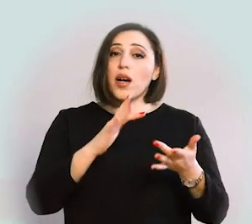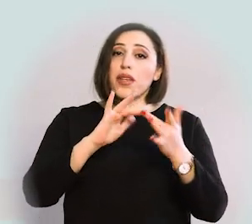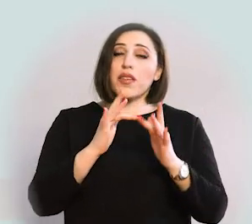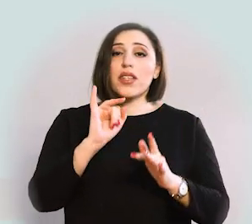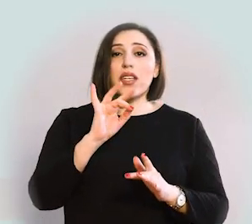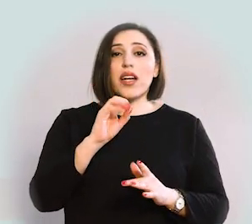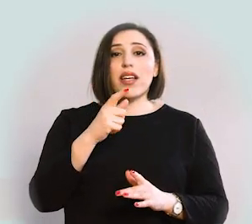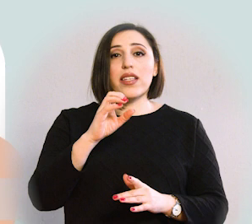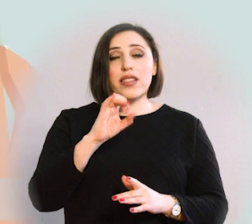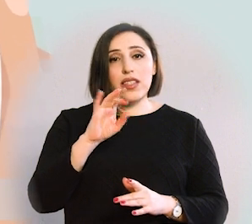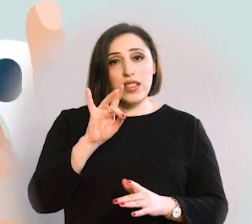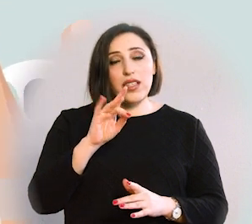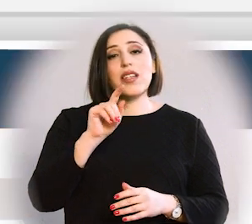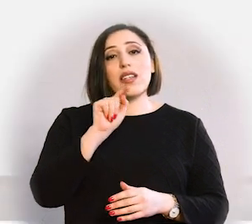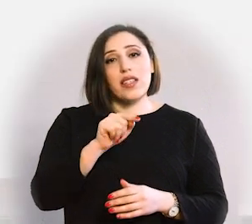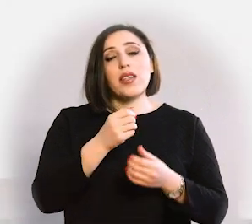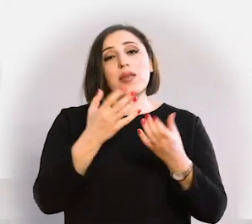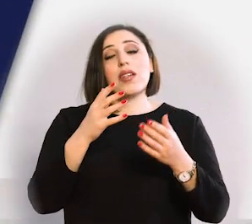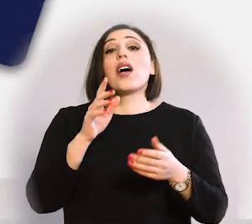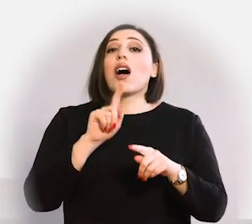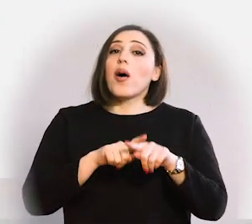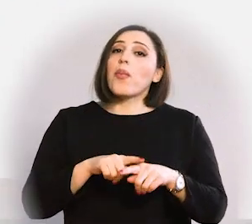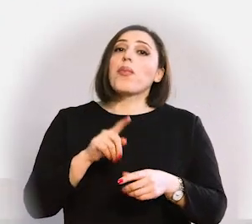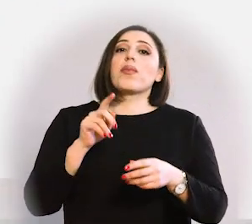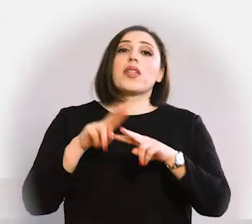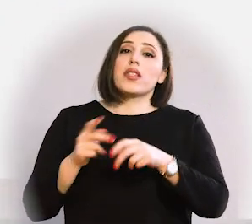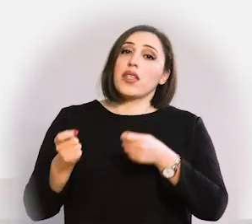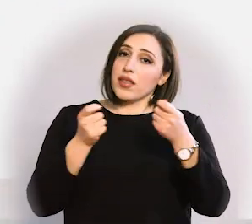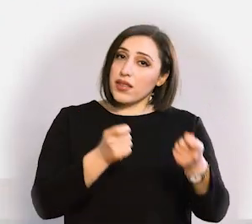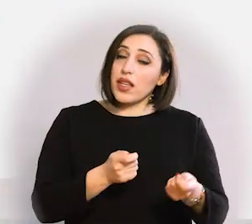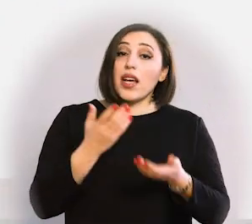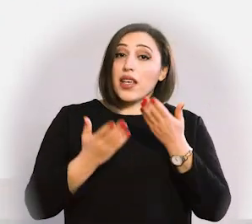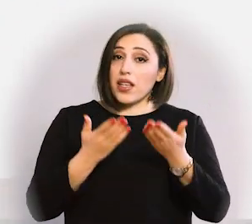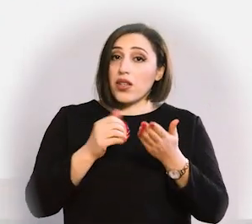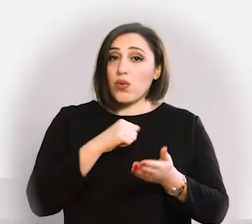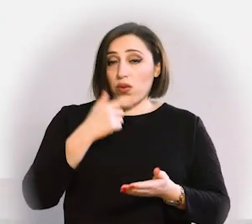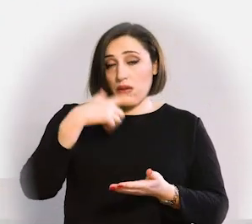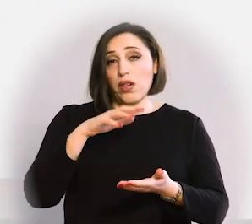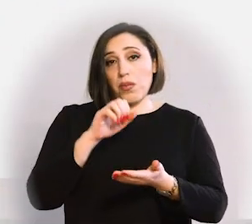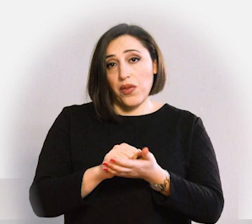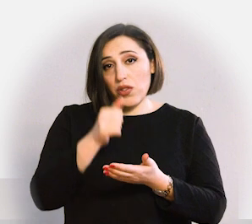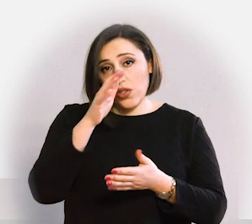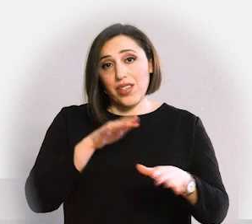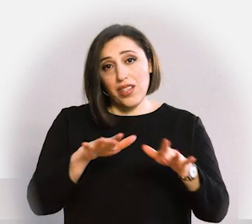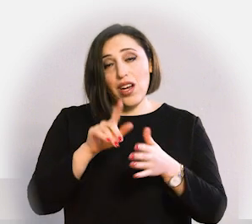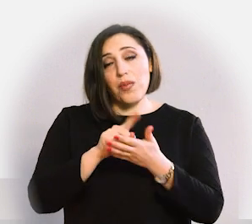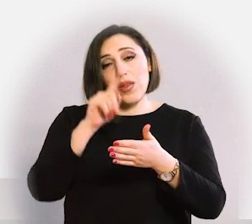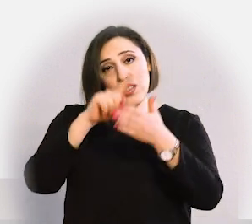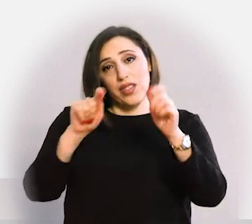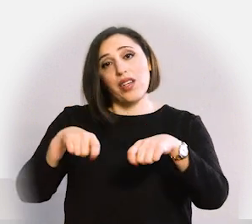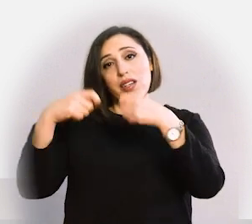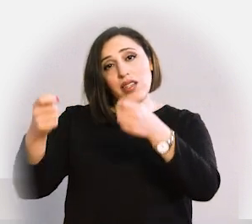կամ e-register.mk-ի միջոցով։ Պարտադիր է ներկայացնել անձահաստատող փաստաթուղթ։ Եթե ձեր փոխարեն հանդես է գալու